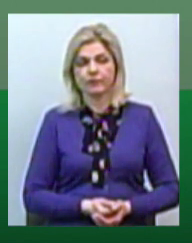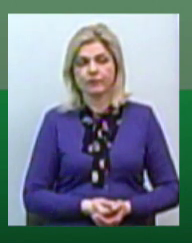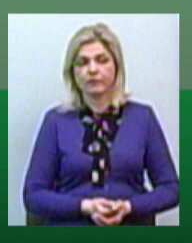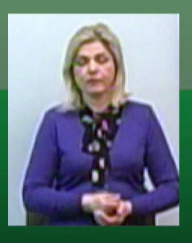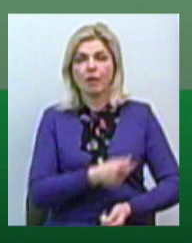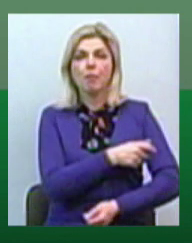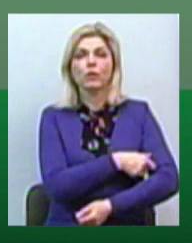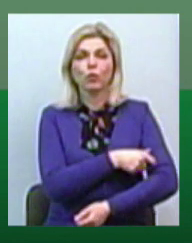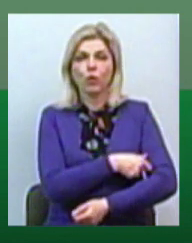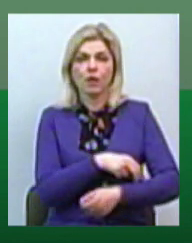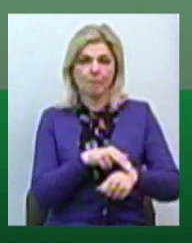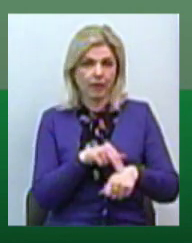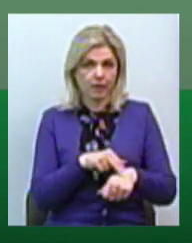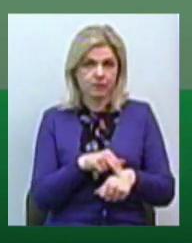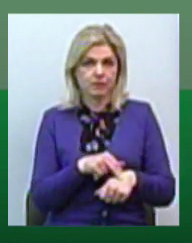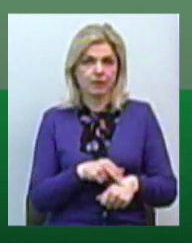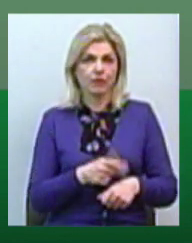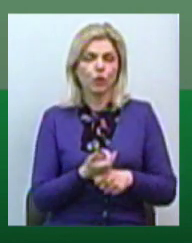дуже, так скажемо,